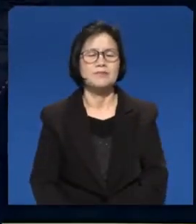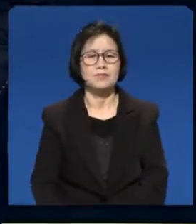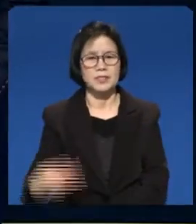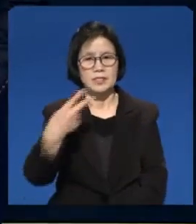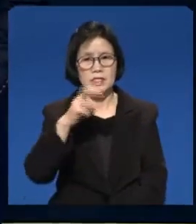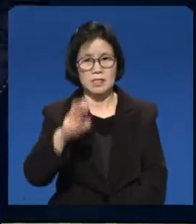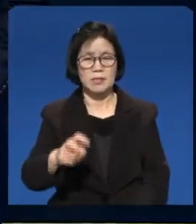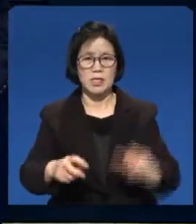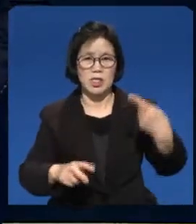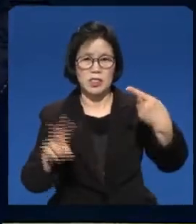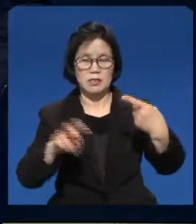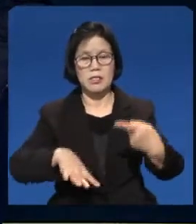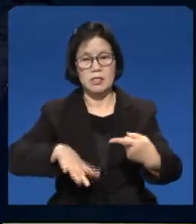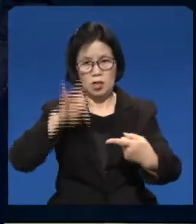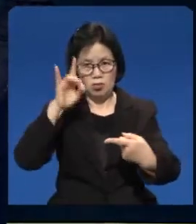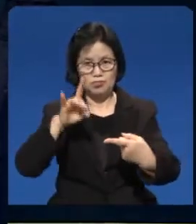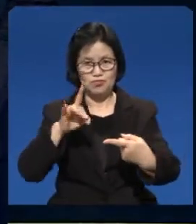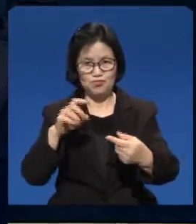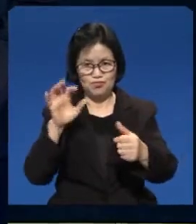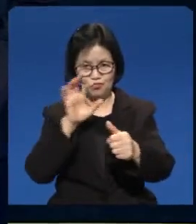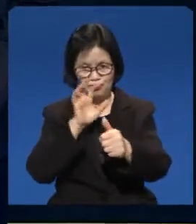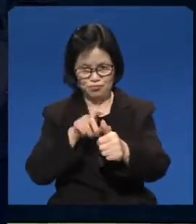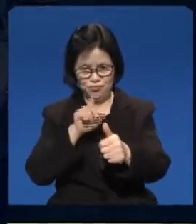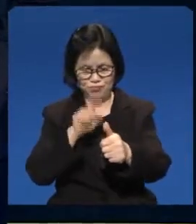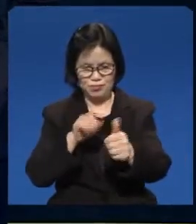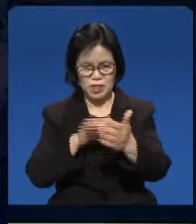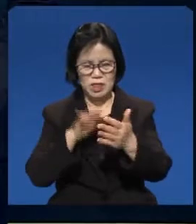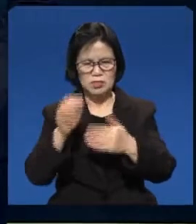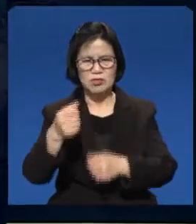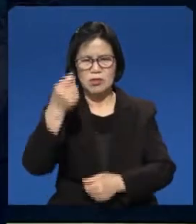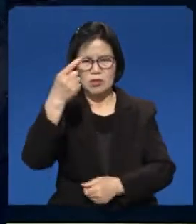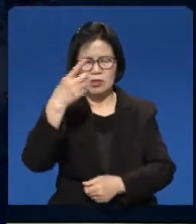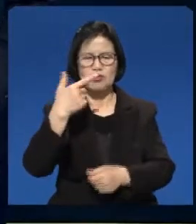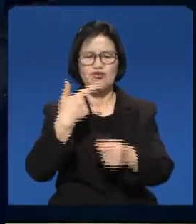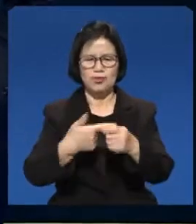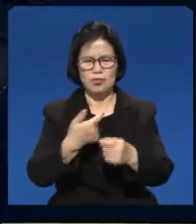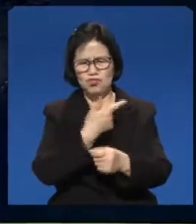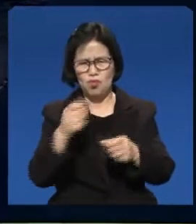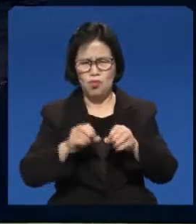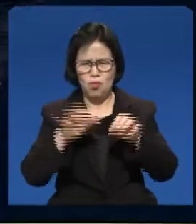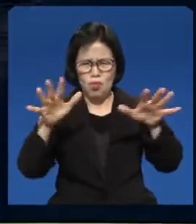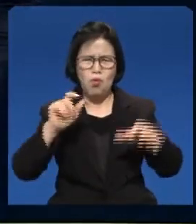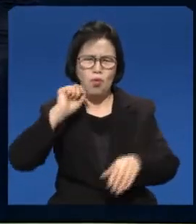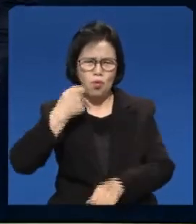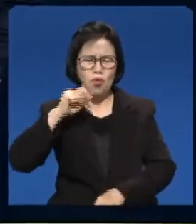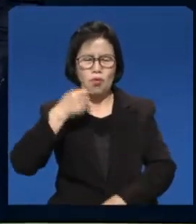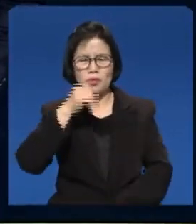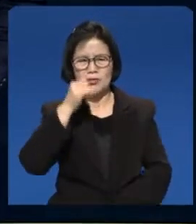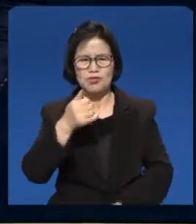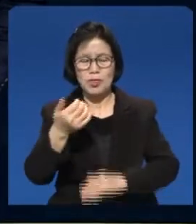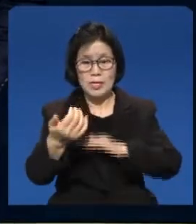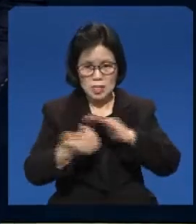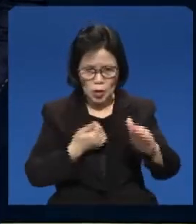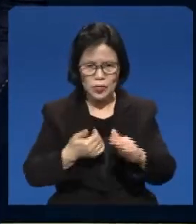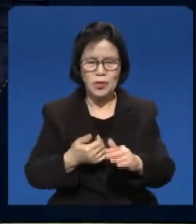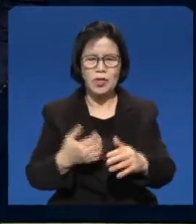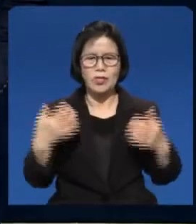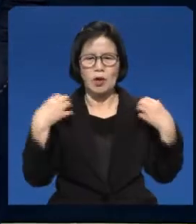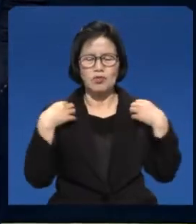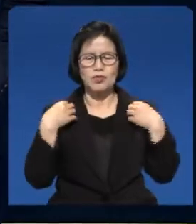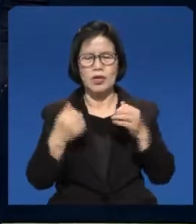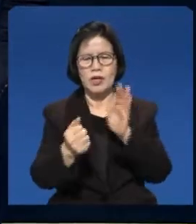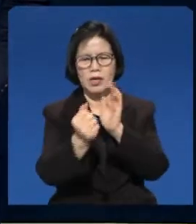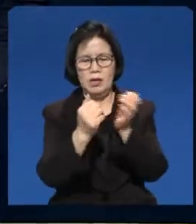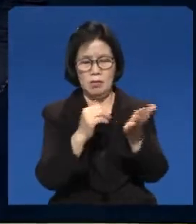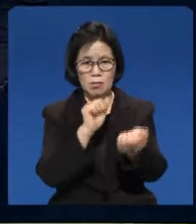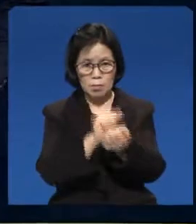2020년 1월 20일 국내 첫 확진자 발생 이후 6번의 대규모 유행이 있었고 그 유행 직전 정부의 방역 조정이